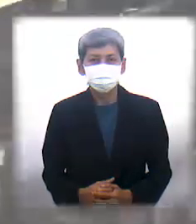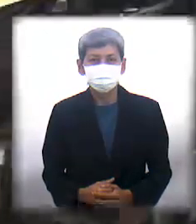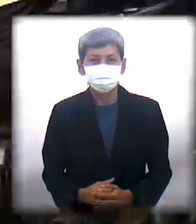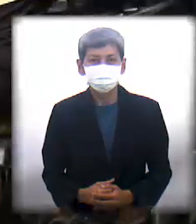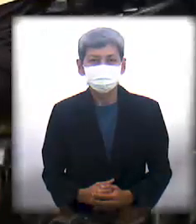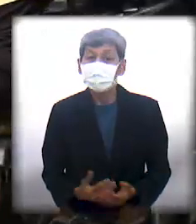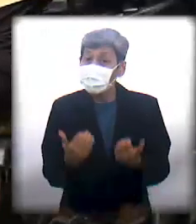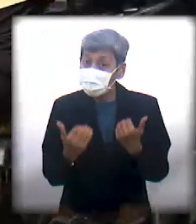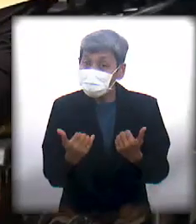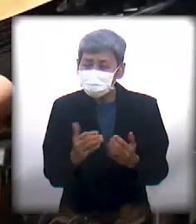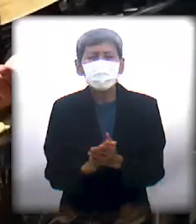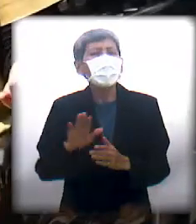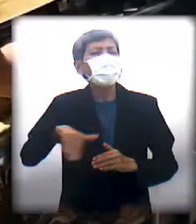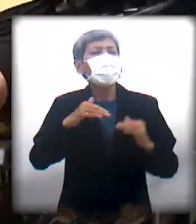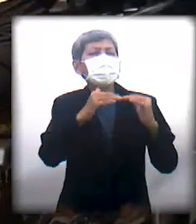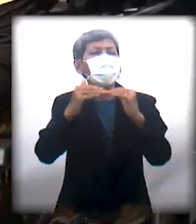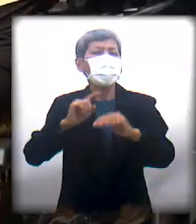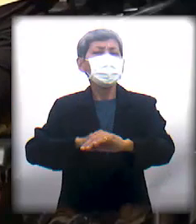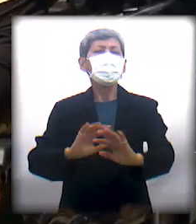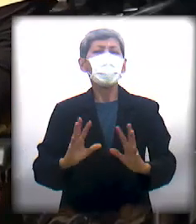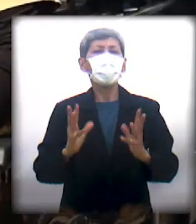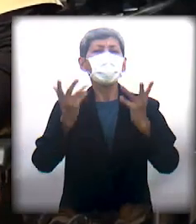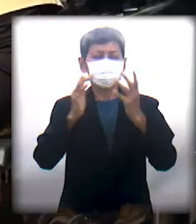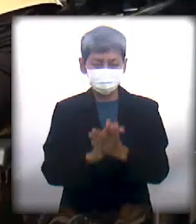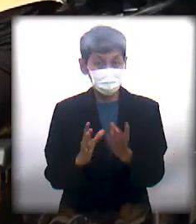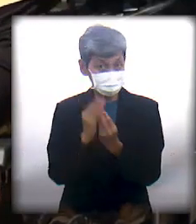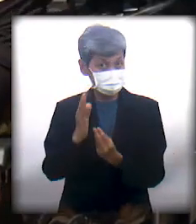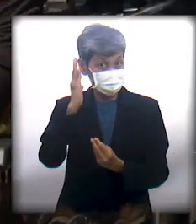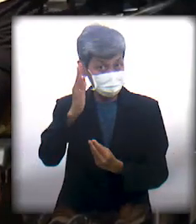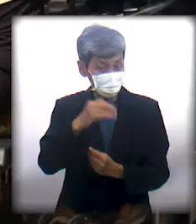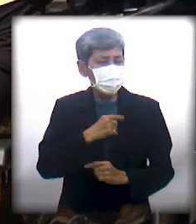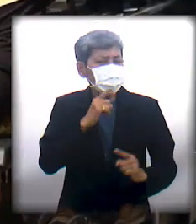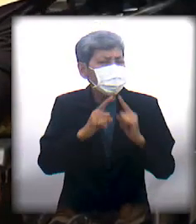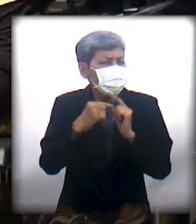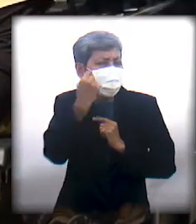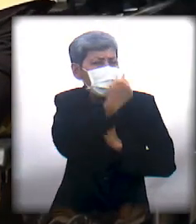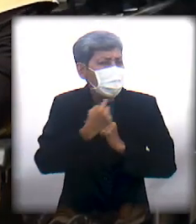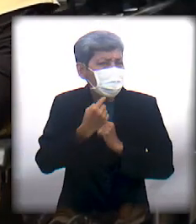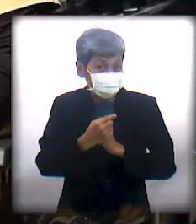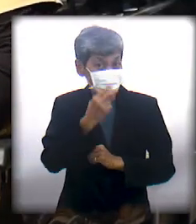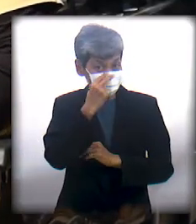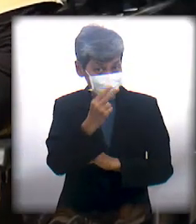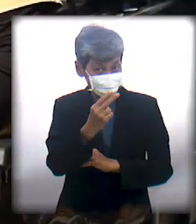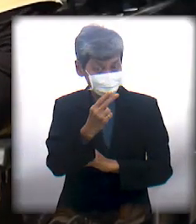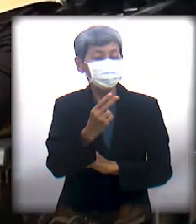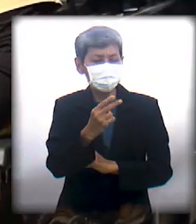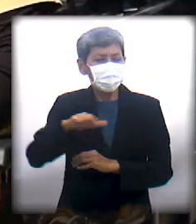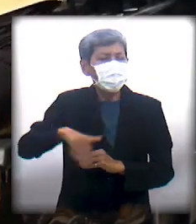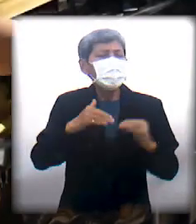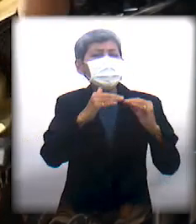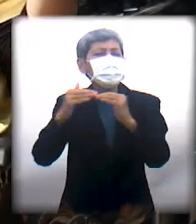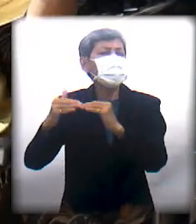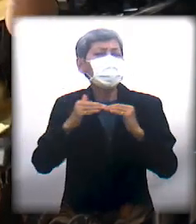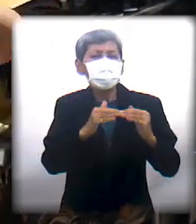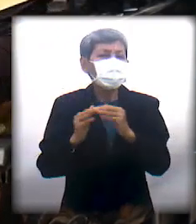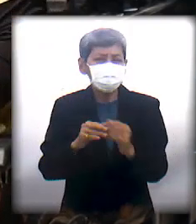สำหรับวันนี้รายการเคียงบ่าเคียงไหล่หมดเวลาลงแล้วค่ะสัปดาห์หน้าเราจะไปพูดคุยกับใครต้องติดตามชมนะคะรายการเคียงบ่าเคียงไหล่ของเราออกอ